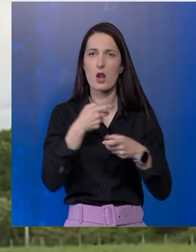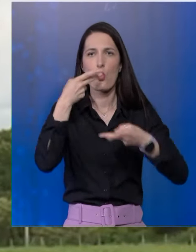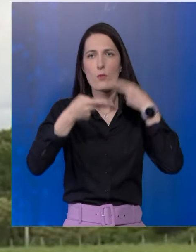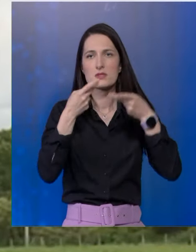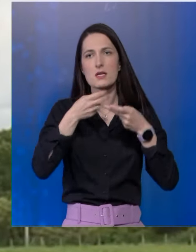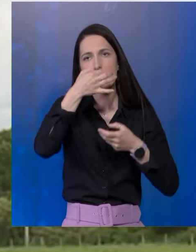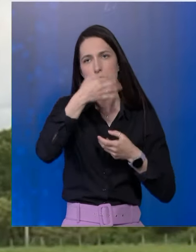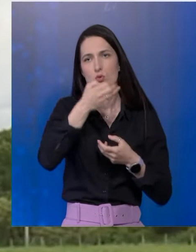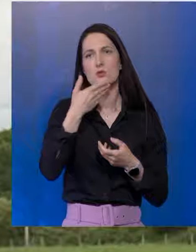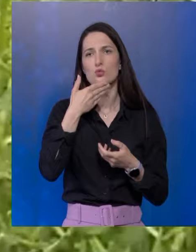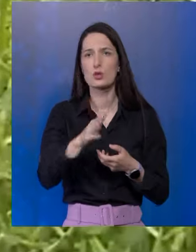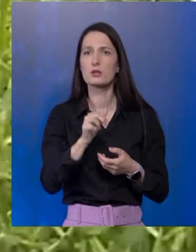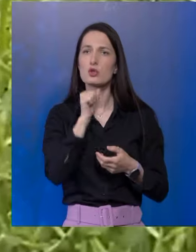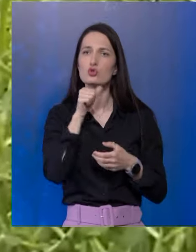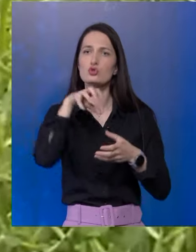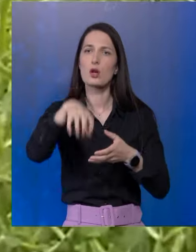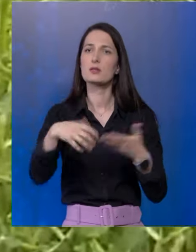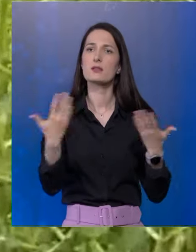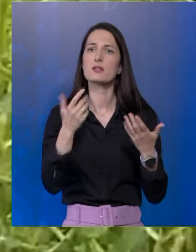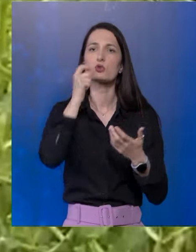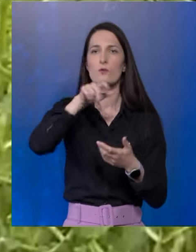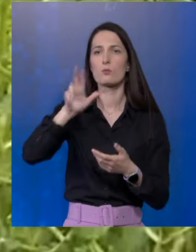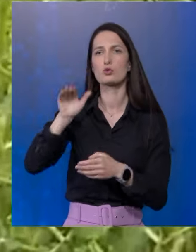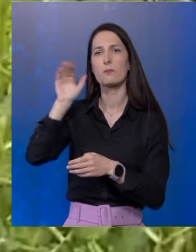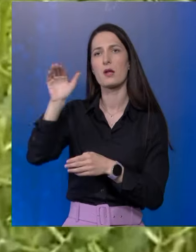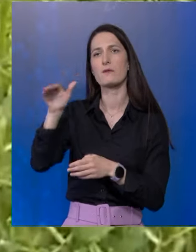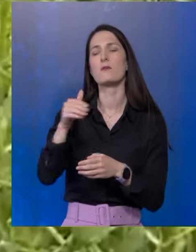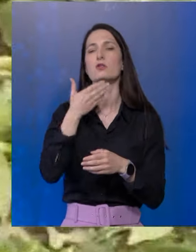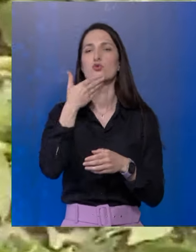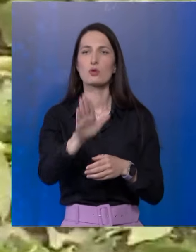gdje stanovništvo može prijavljivati nastalu štetu.